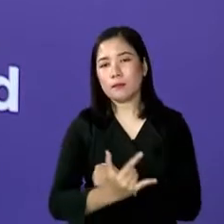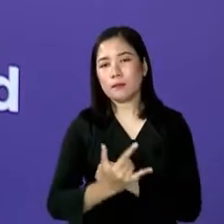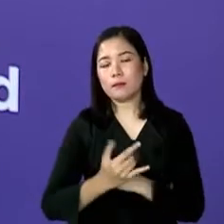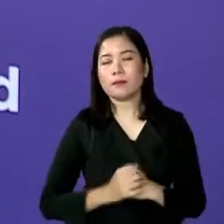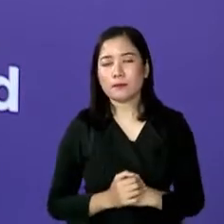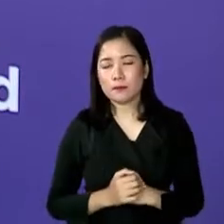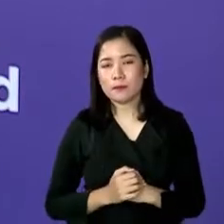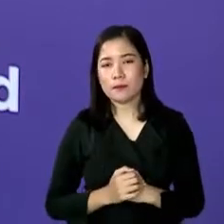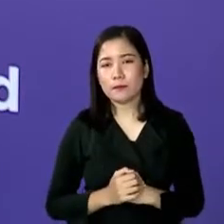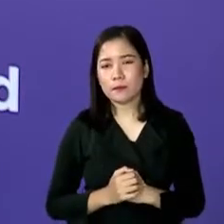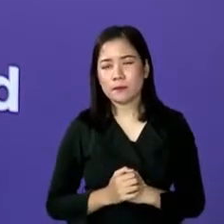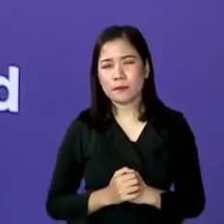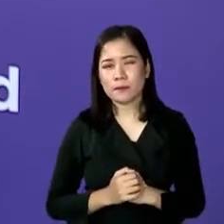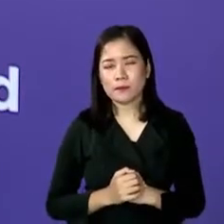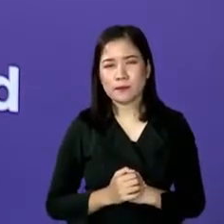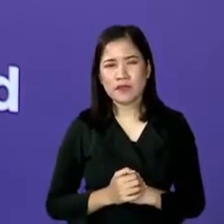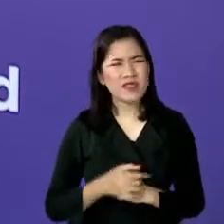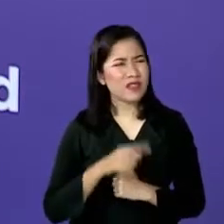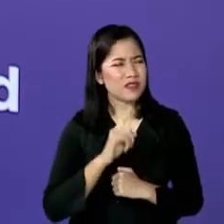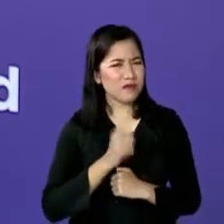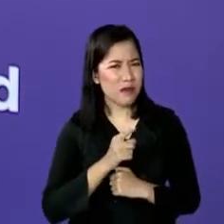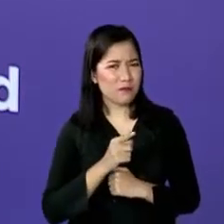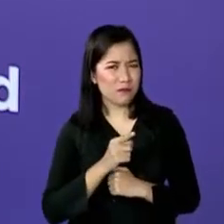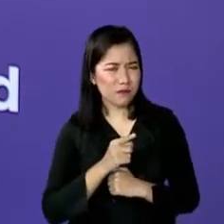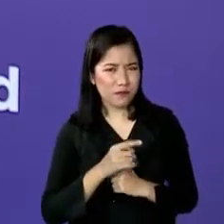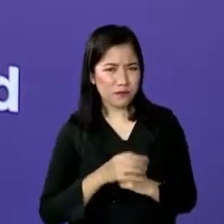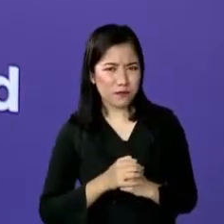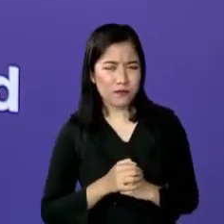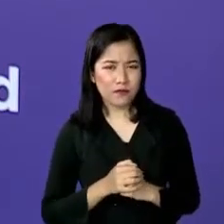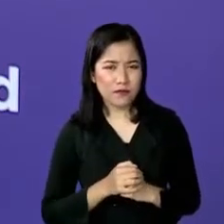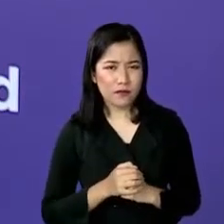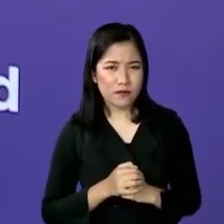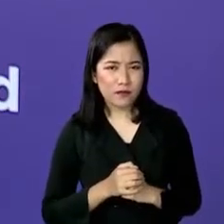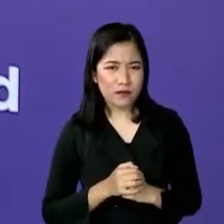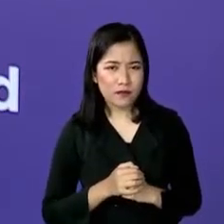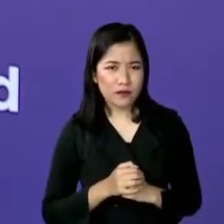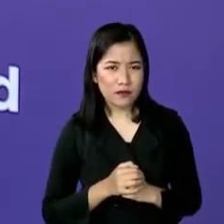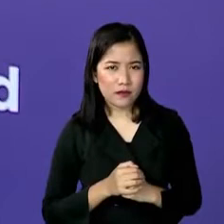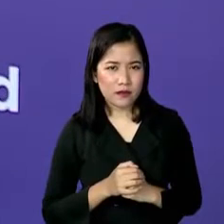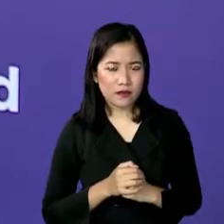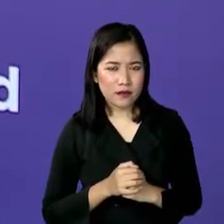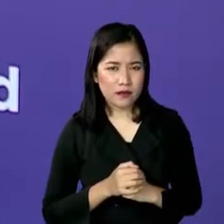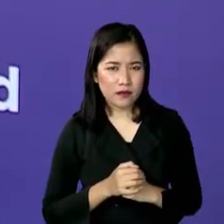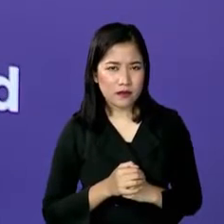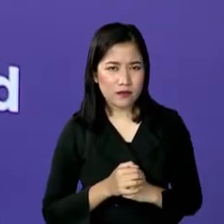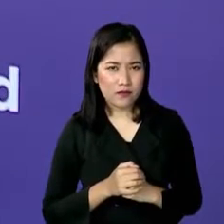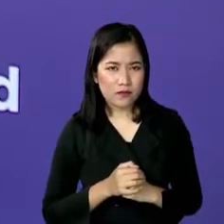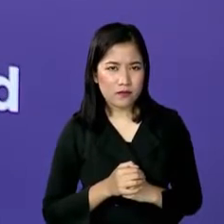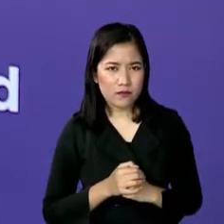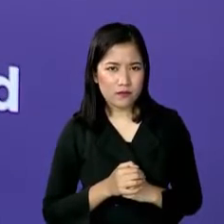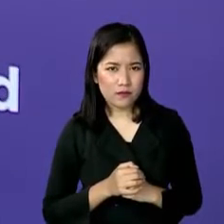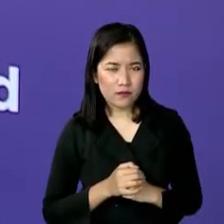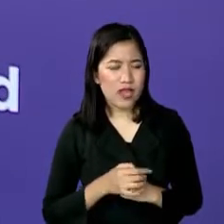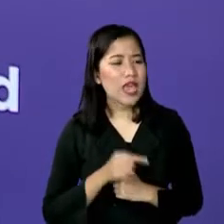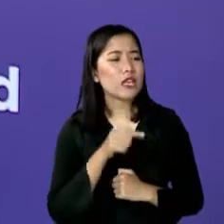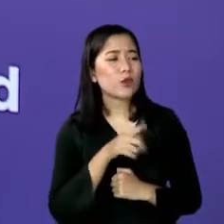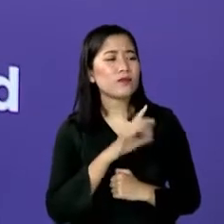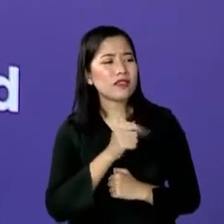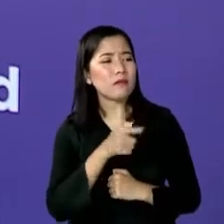karena itu secara evidence sudah diakui mampu mencegah dengan